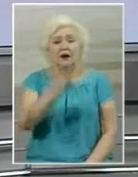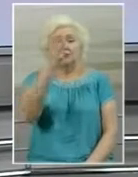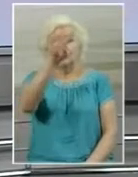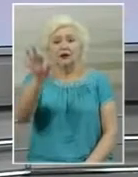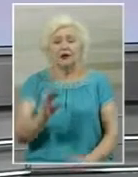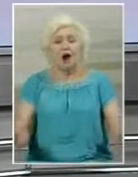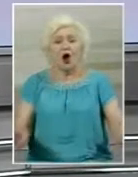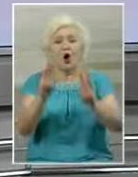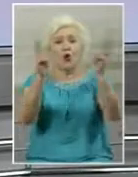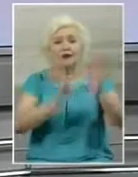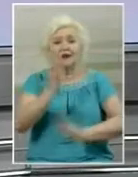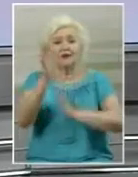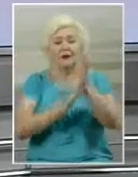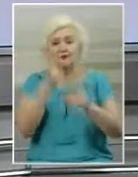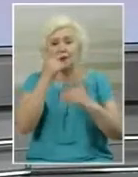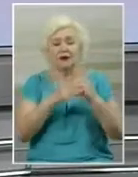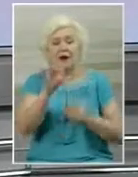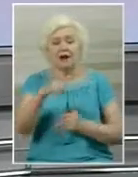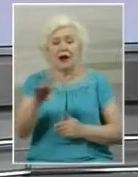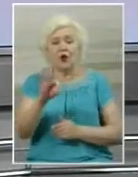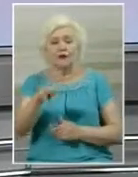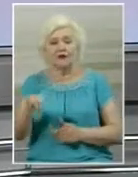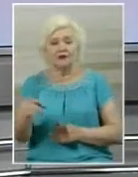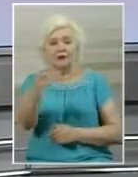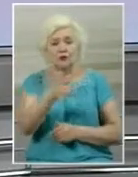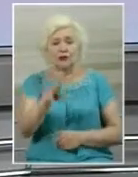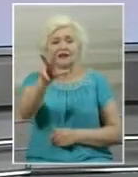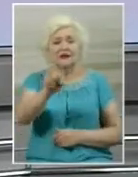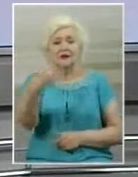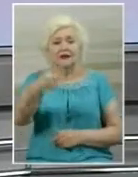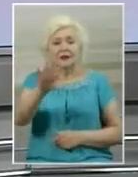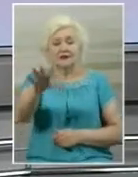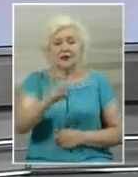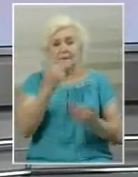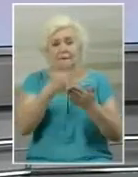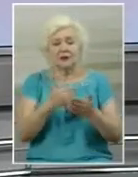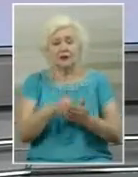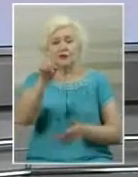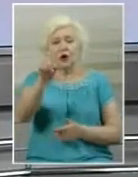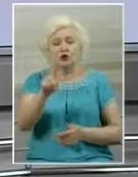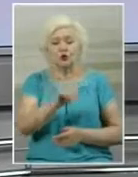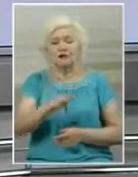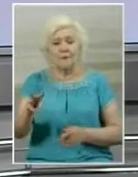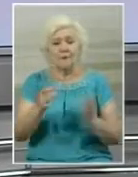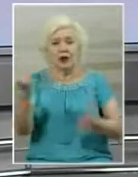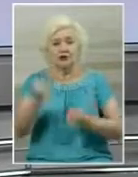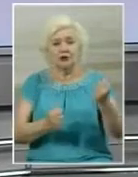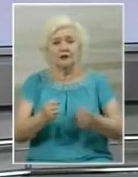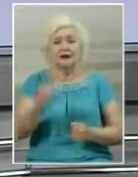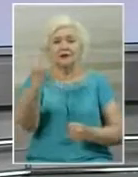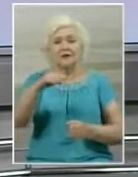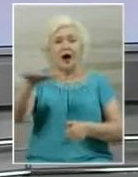4 доби горів ліс біля Радинська Олешківського району. 325 людей та близько сотні машин, 2 літаки і гелікоптер гасили